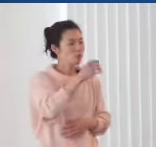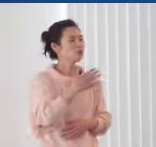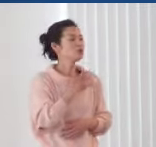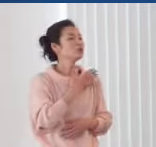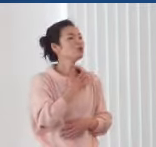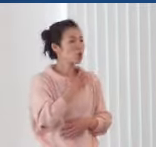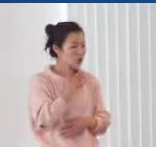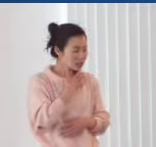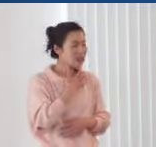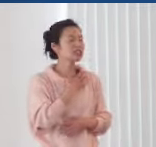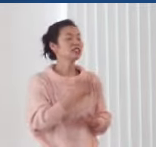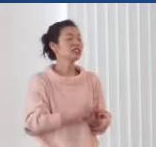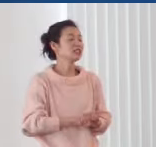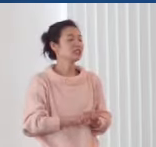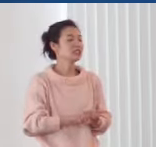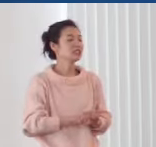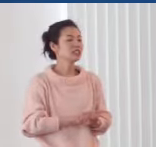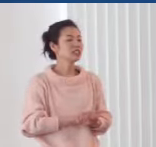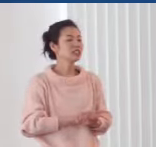る、またとても、